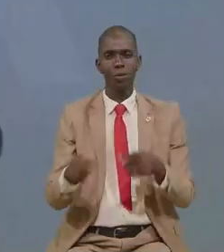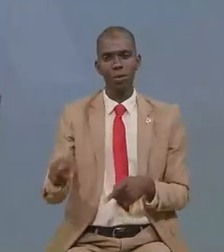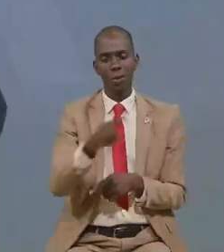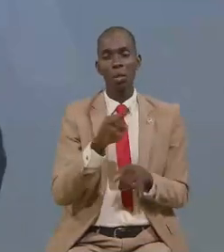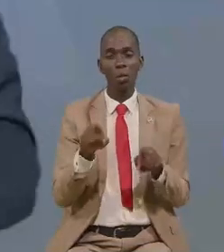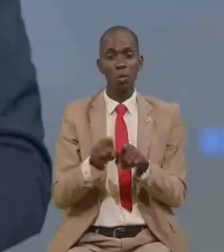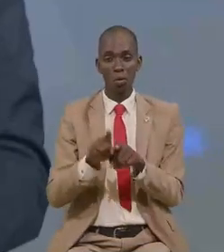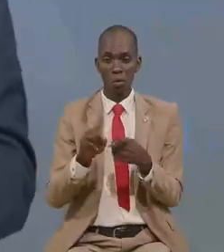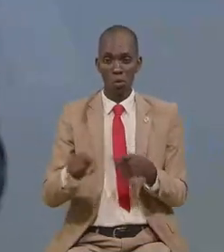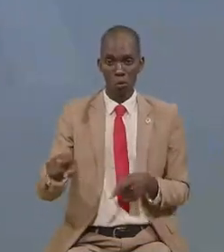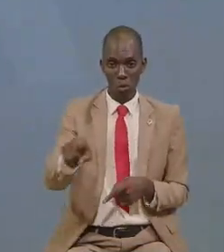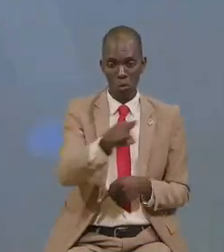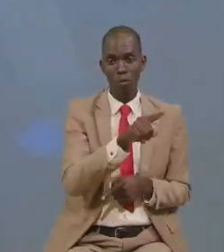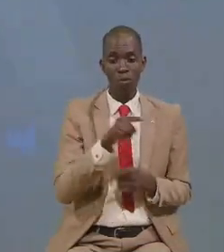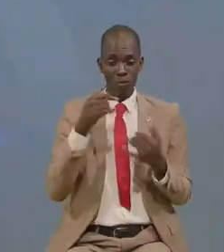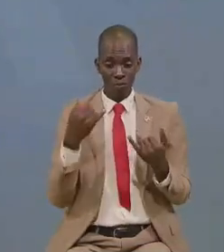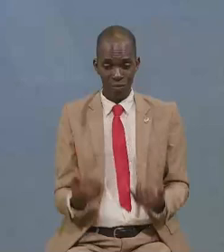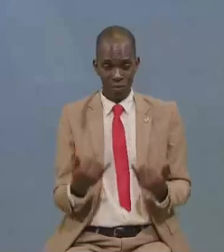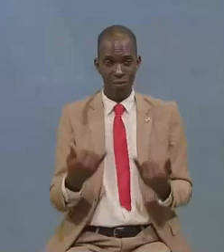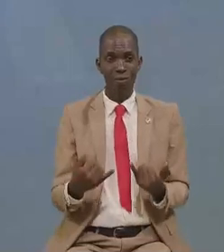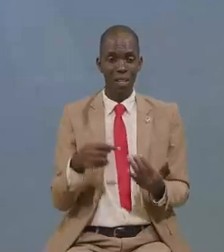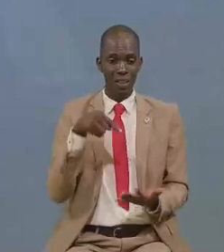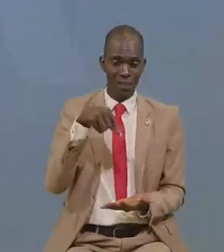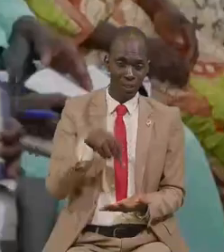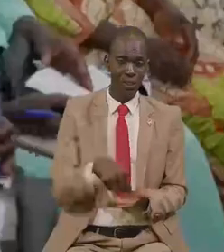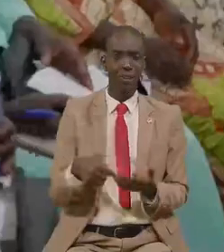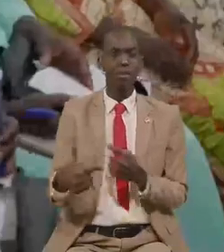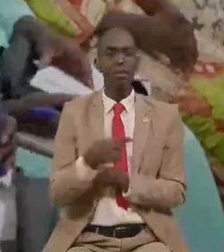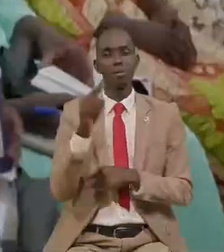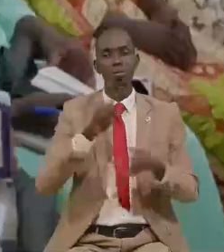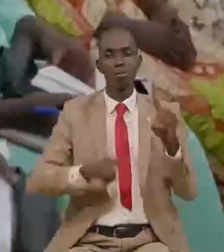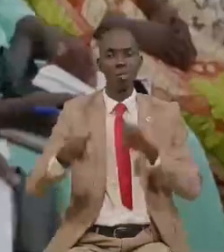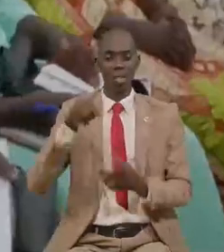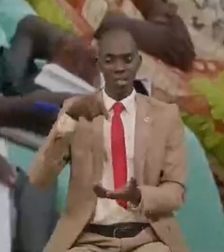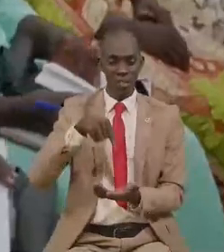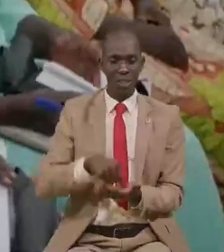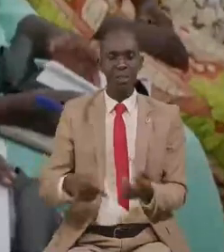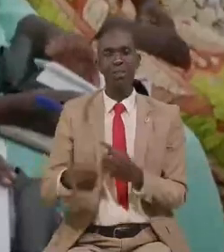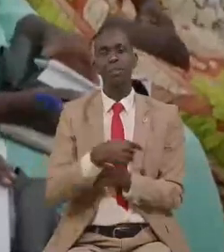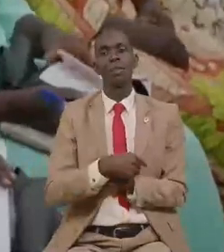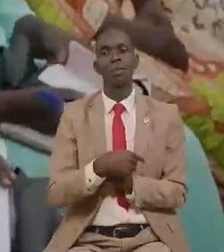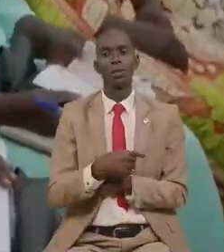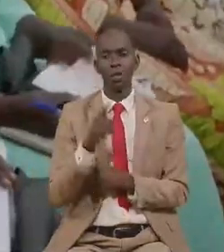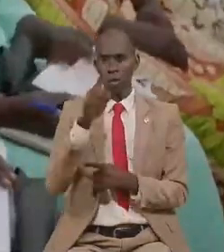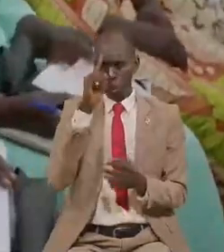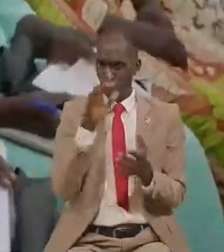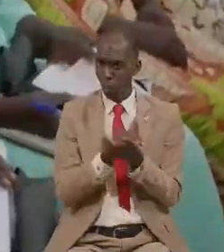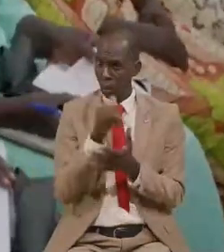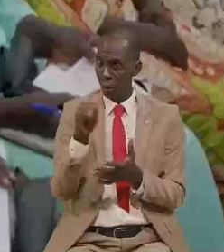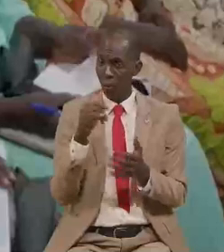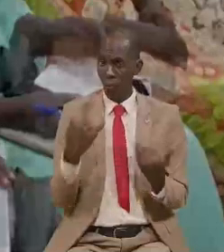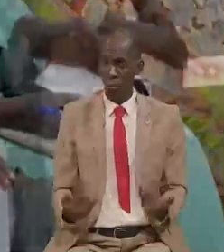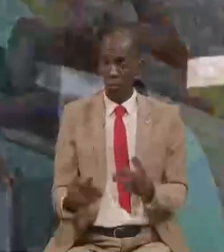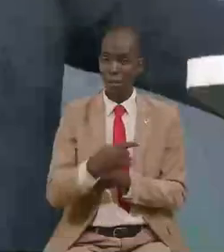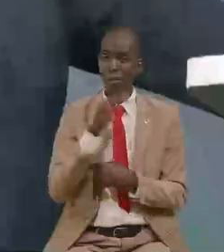Et il te dit, aujourd'hui, quelqu'un crie aujourd'hui. Et tu crois que c'est ton